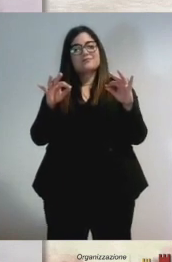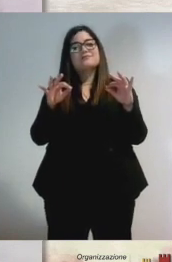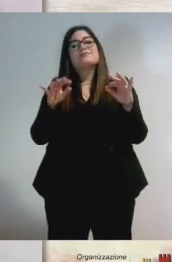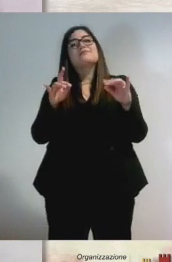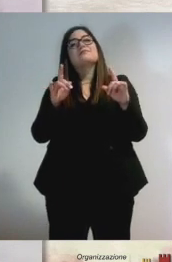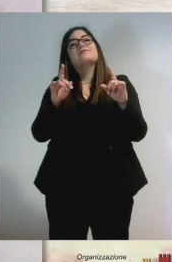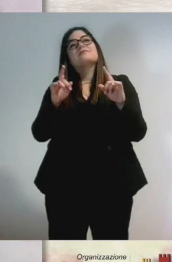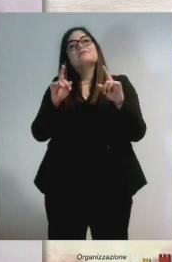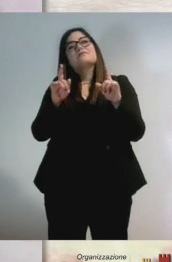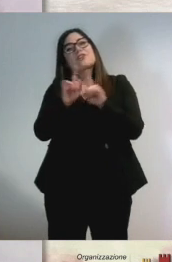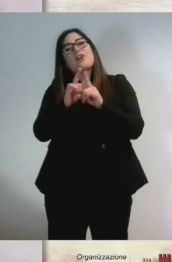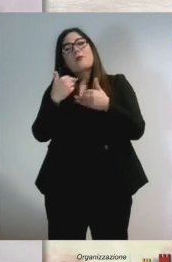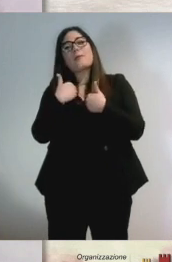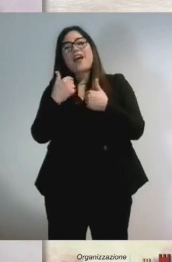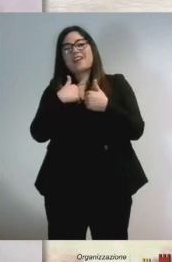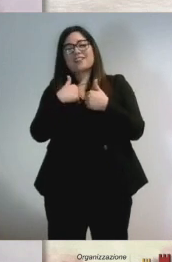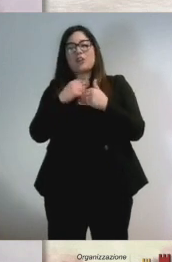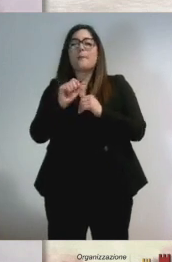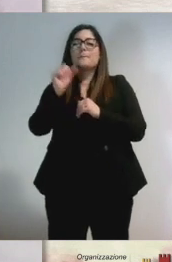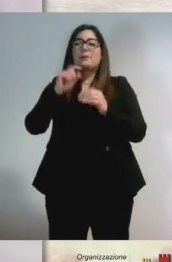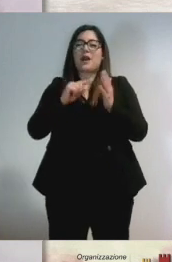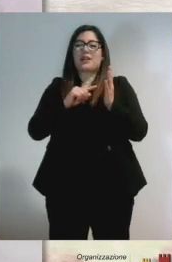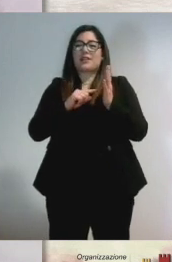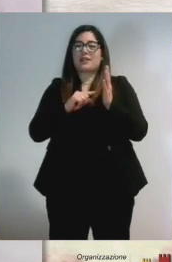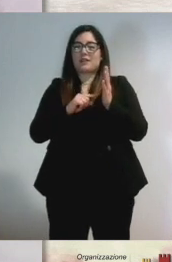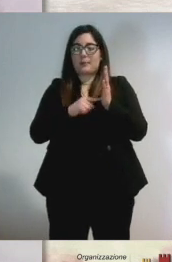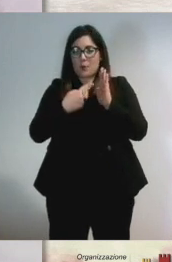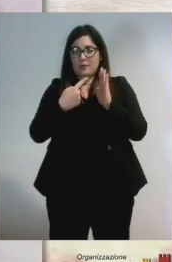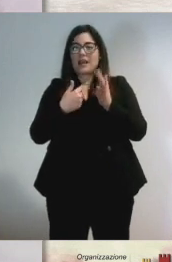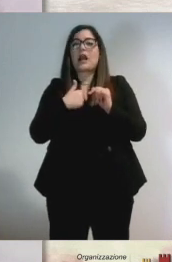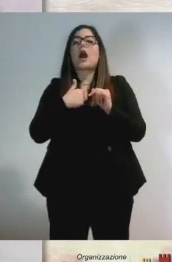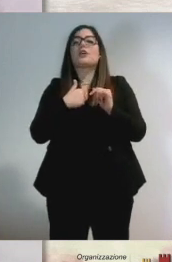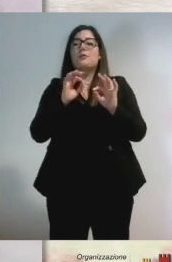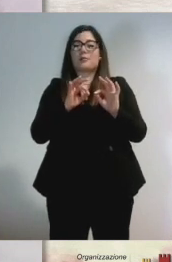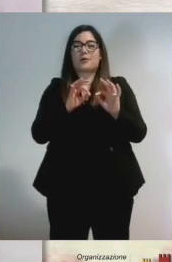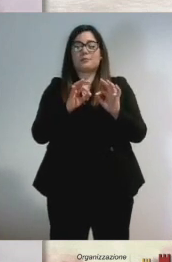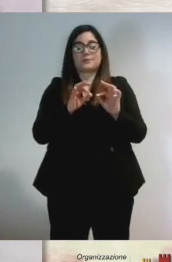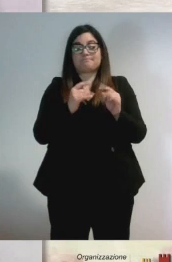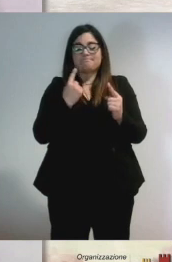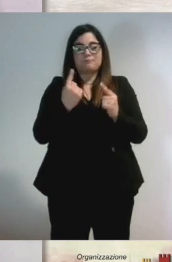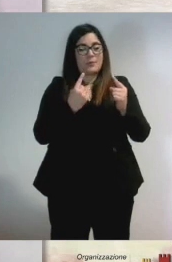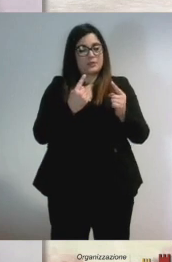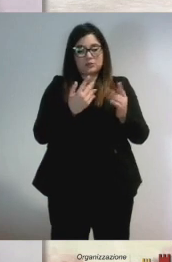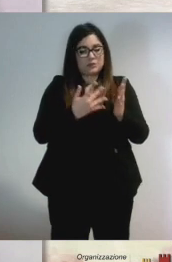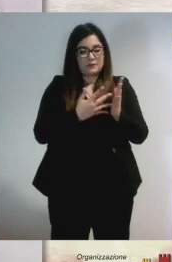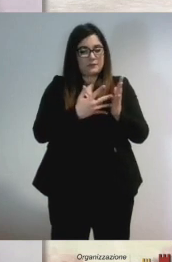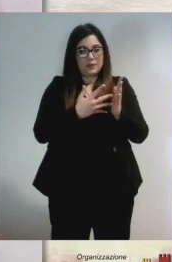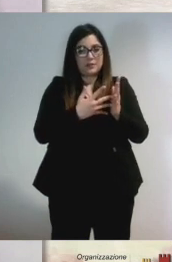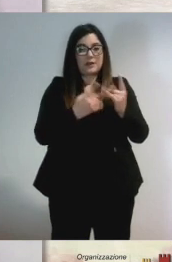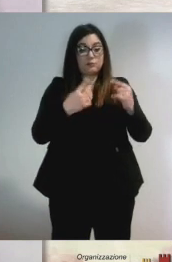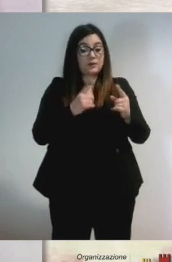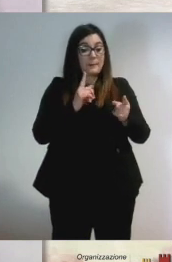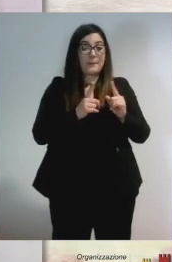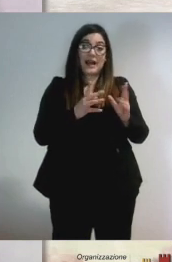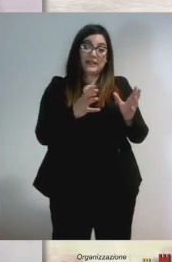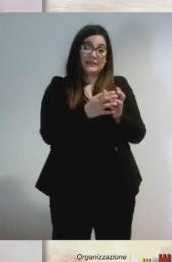macerie della prima Repubblica quei partiti che in quel periodo i partiti tradizionali erano